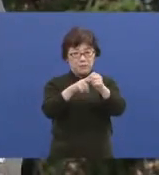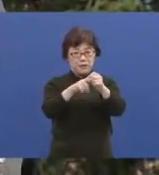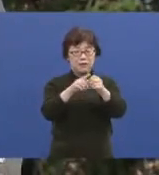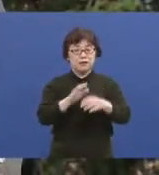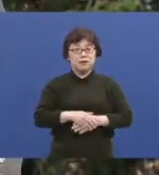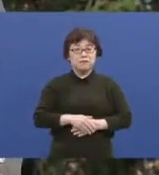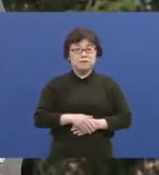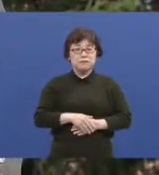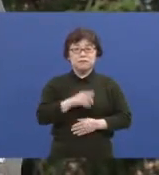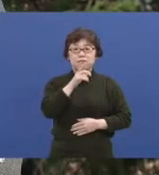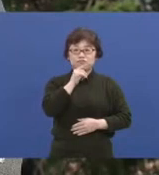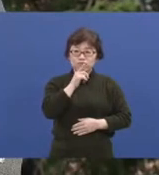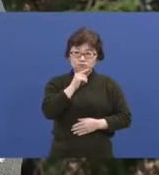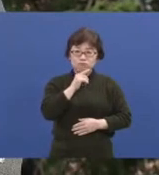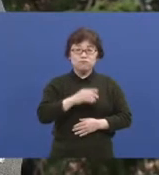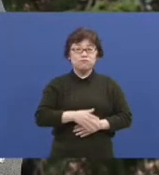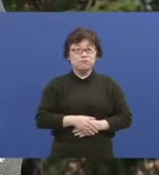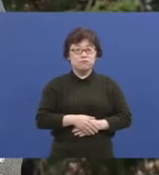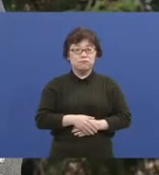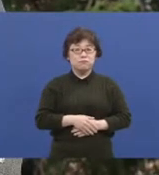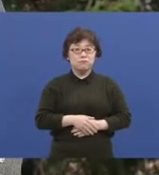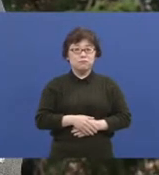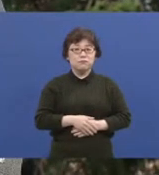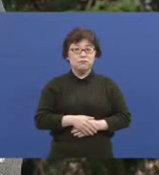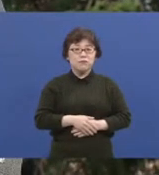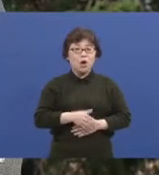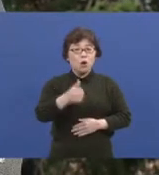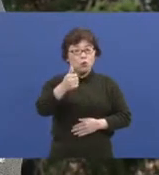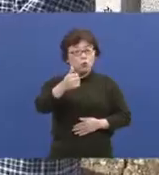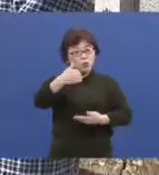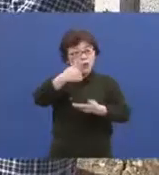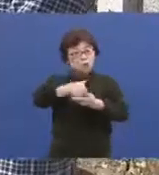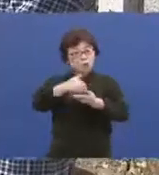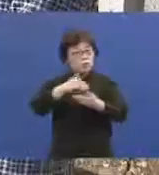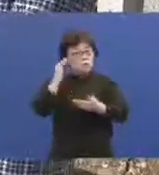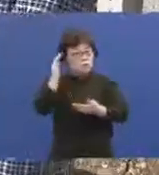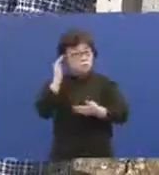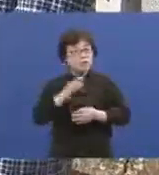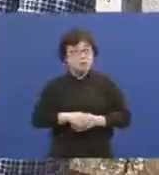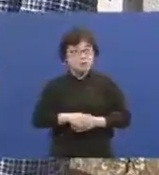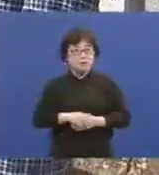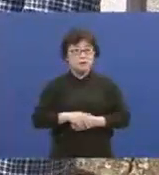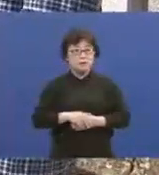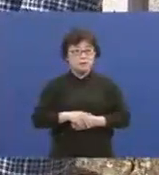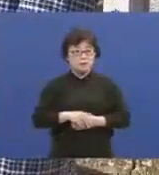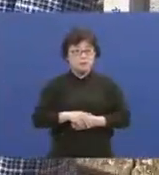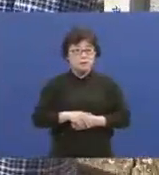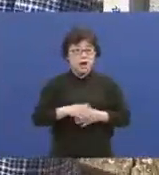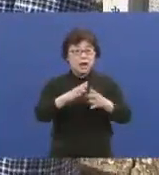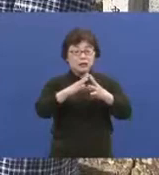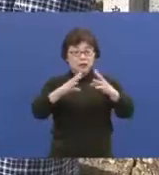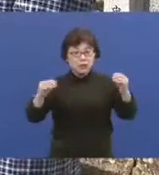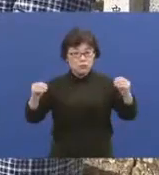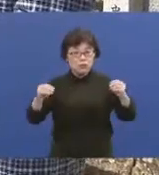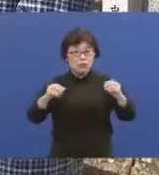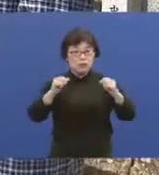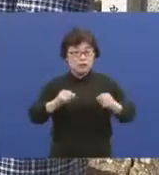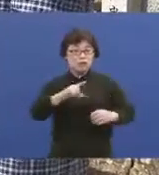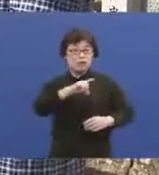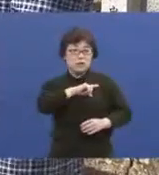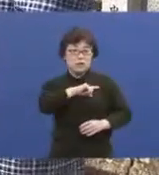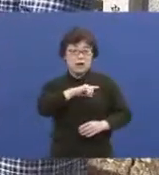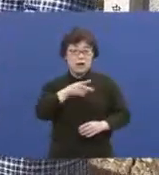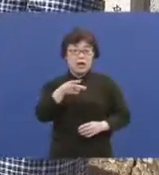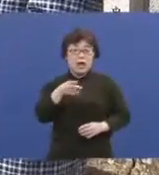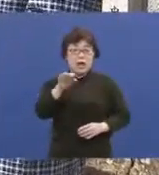だったんですね。 はい、 はい、古藤さんのお話だとね、 はい、 服部というその、まあ、全国でも服部さんという方がたくさん